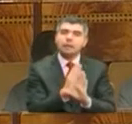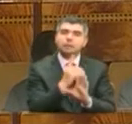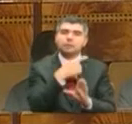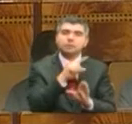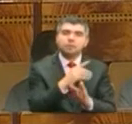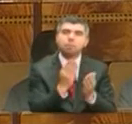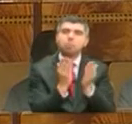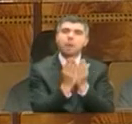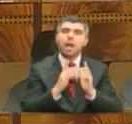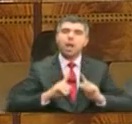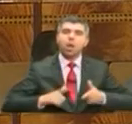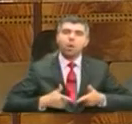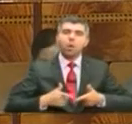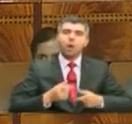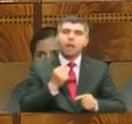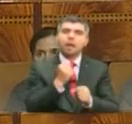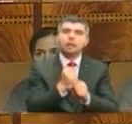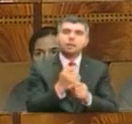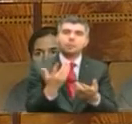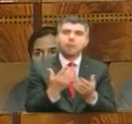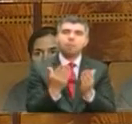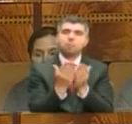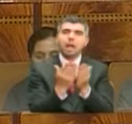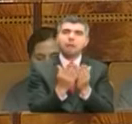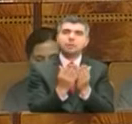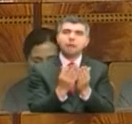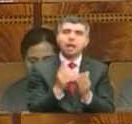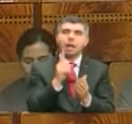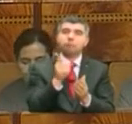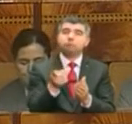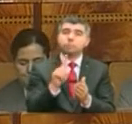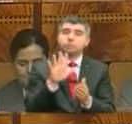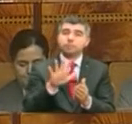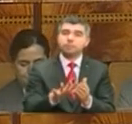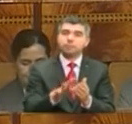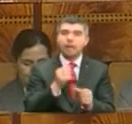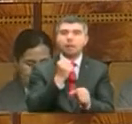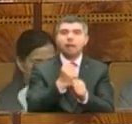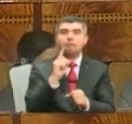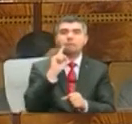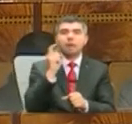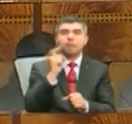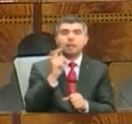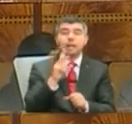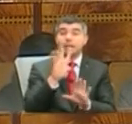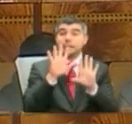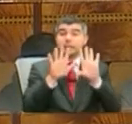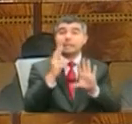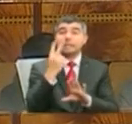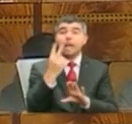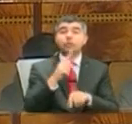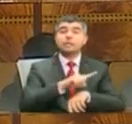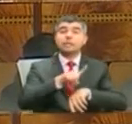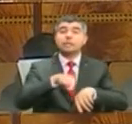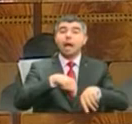مدينة فاس مثلا، الأجر 1300-1500 درهم، كيشتغلوا 12 ساعة من 7 الصباح ل 7